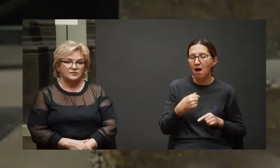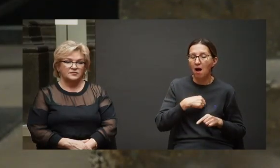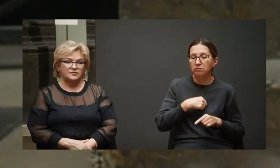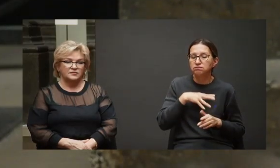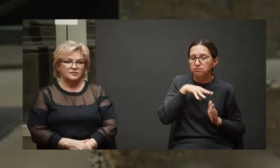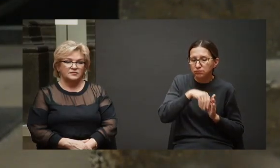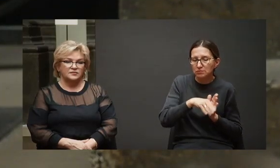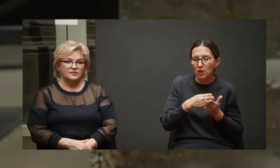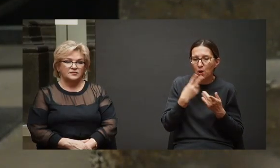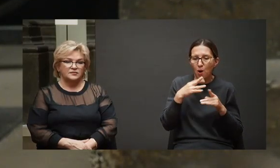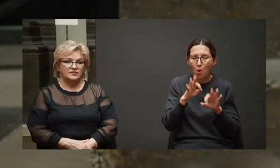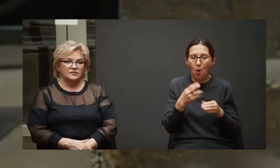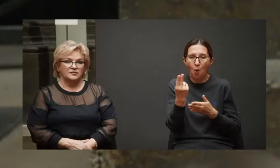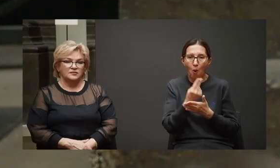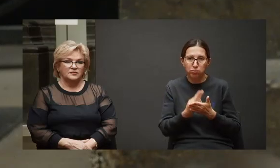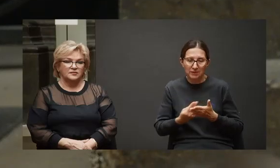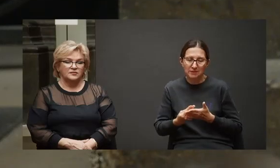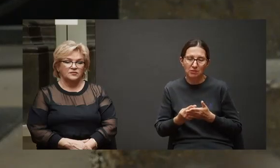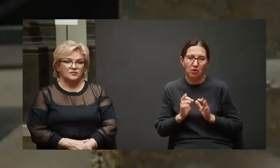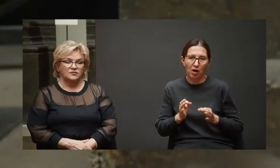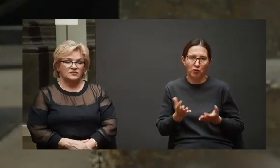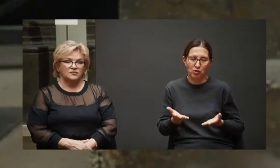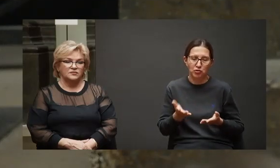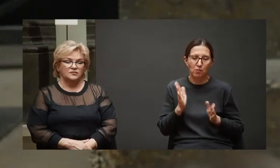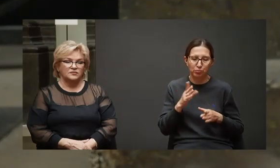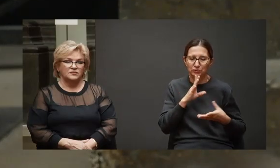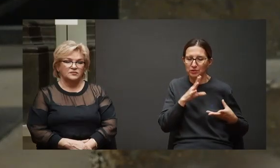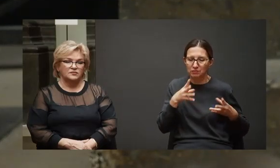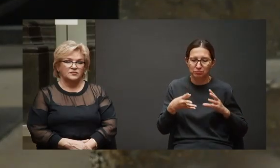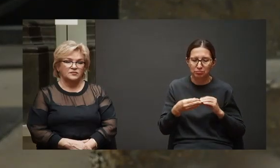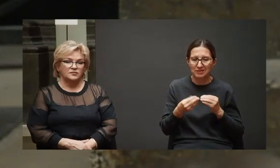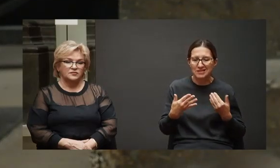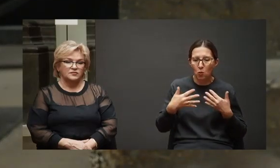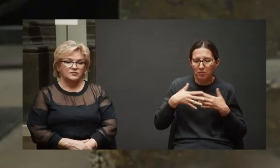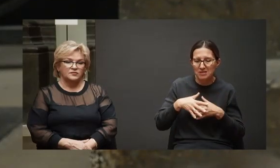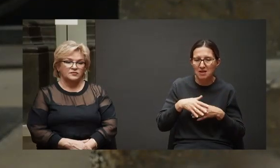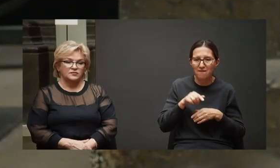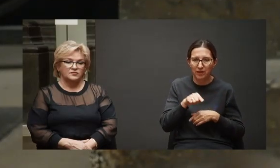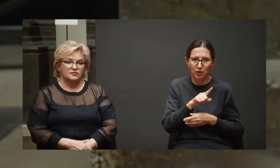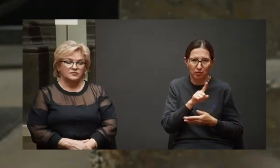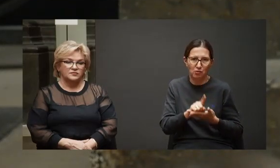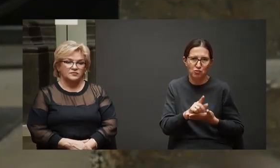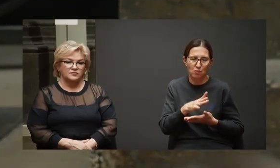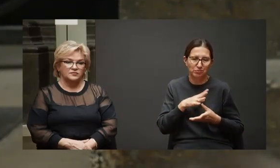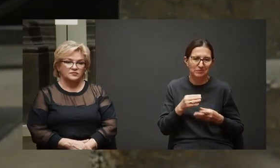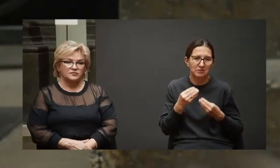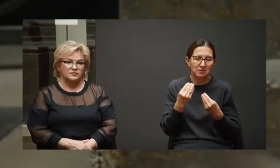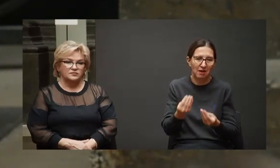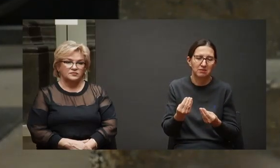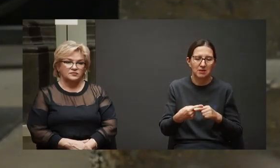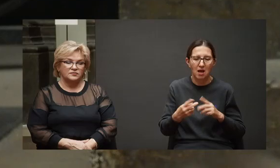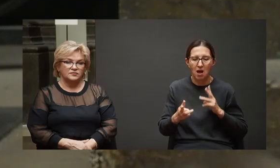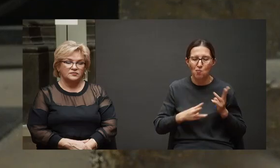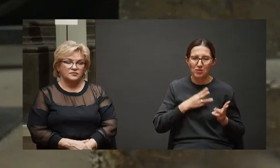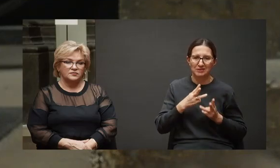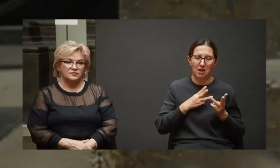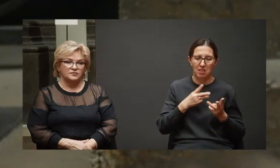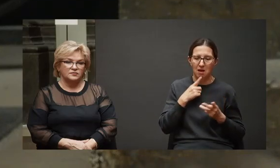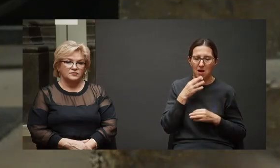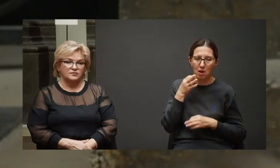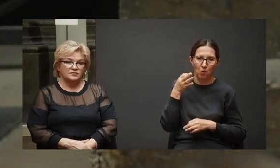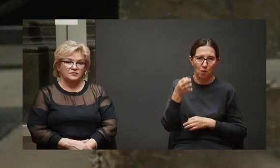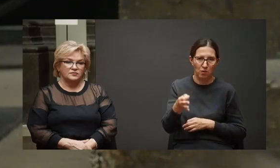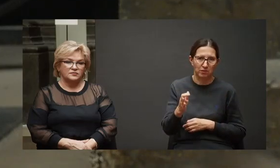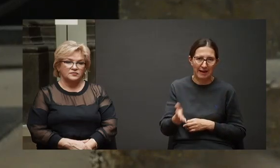заряженный образ, то, естественно, соприкосновение с ним должно дать этот эмоциональный отклик.